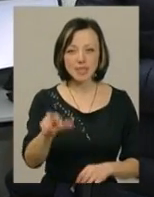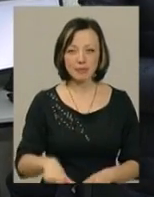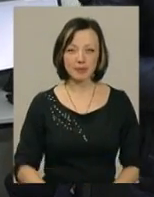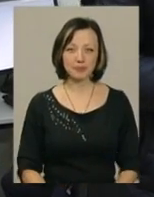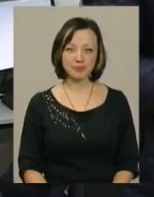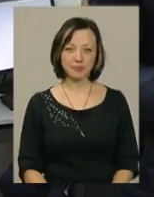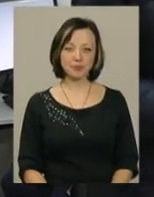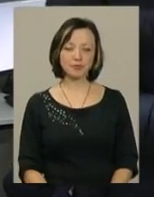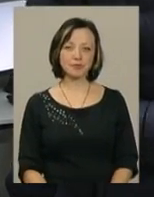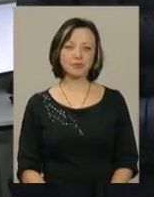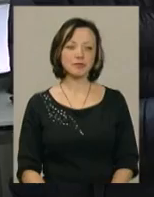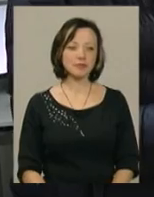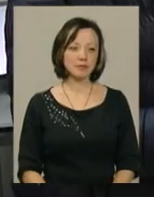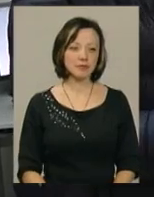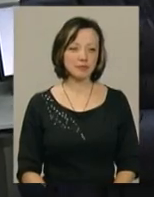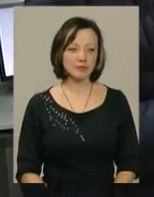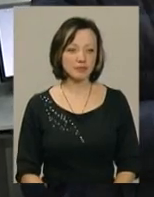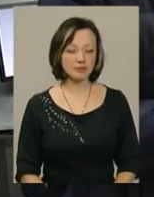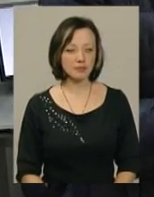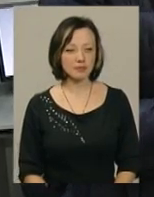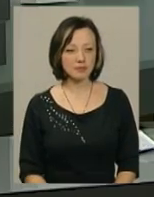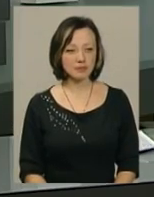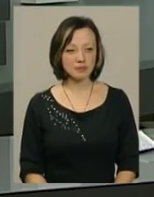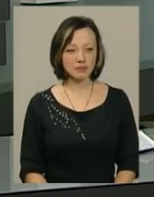Світлана Русіна, Олександр Горішевський, новини Поділля Центр.